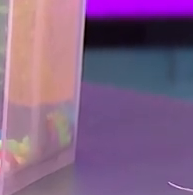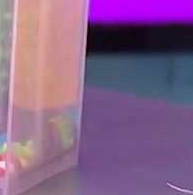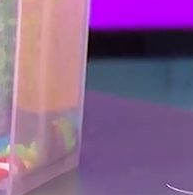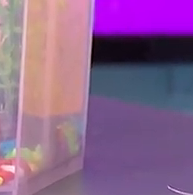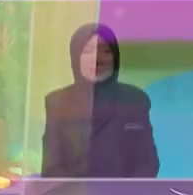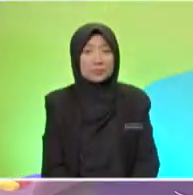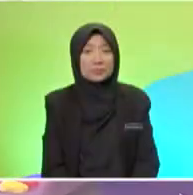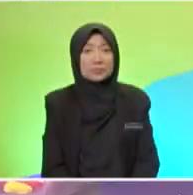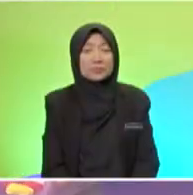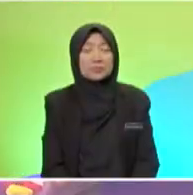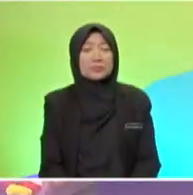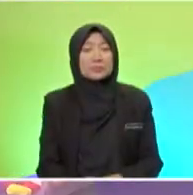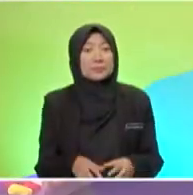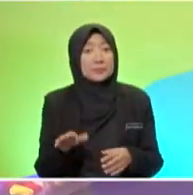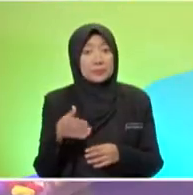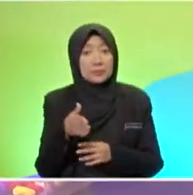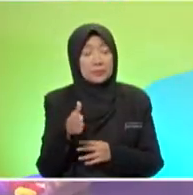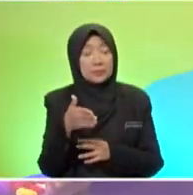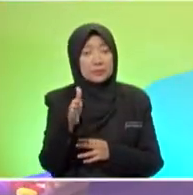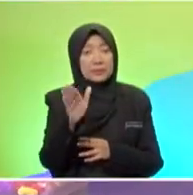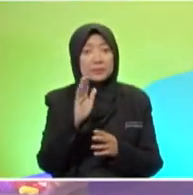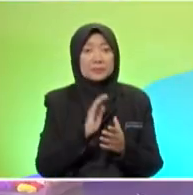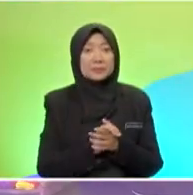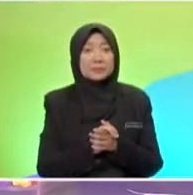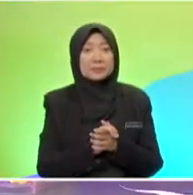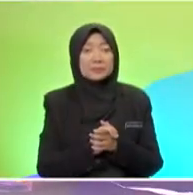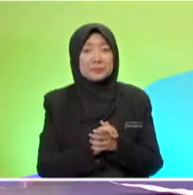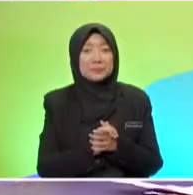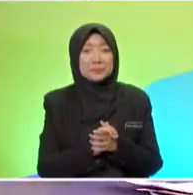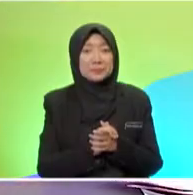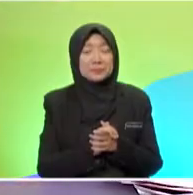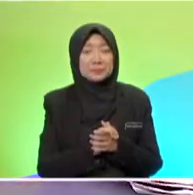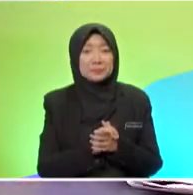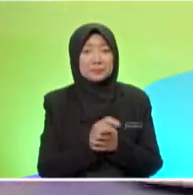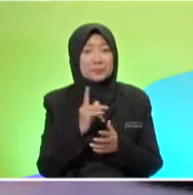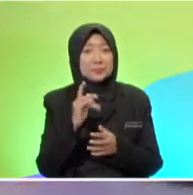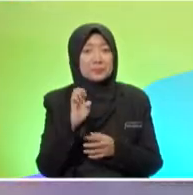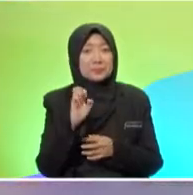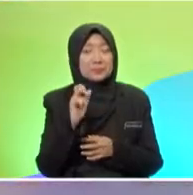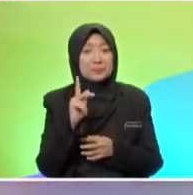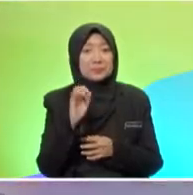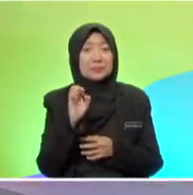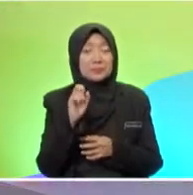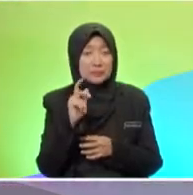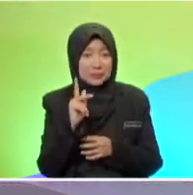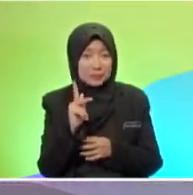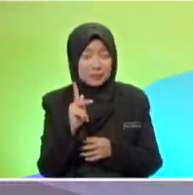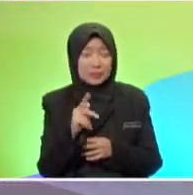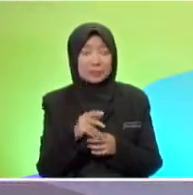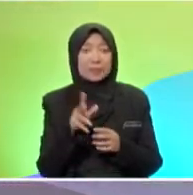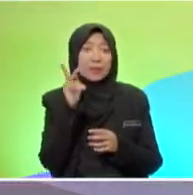Ikan keke mak iloi iloi, ikan gelama mak